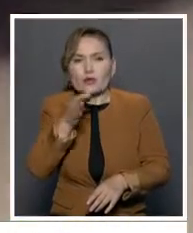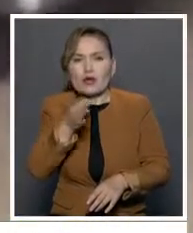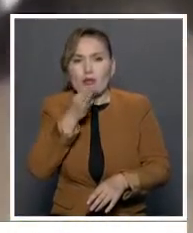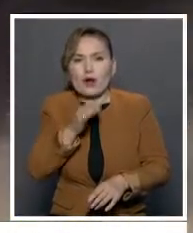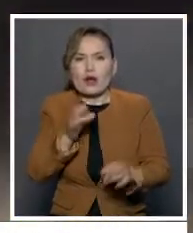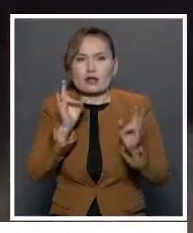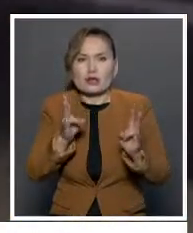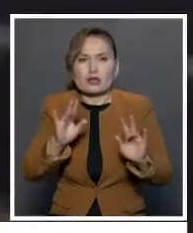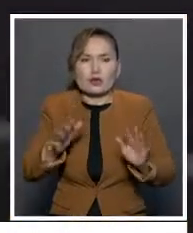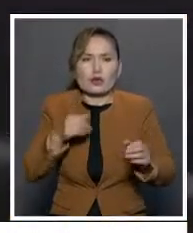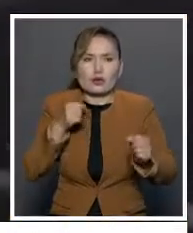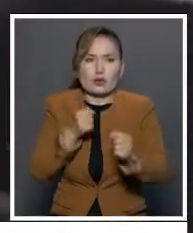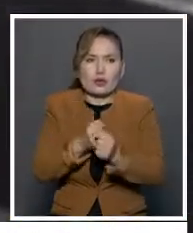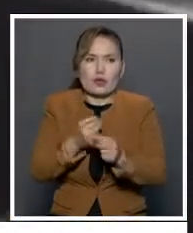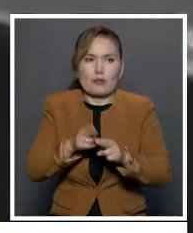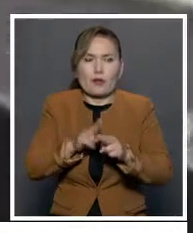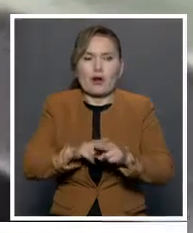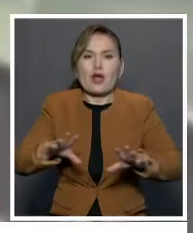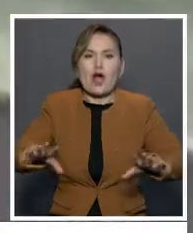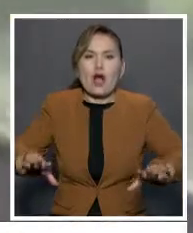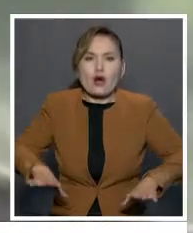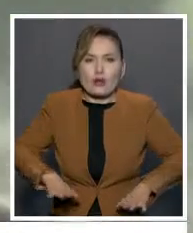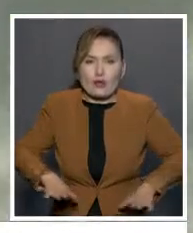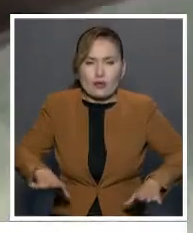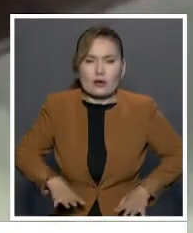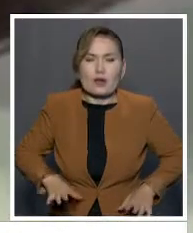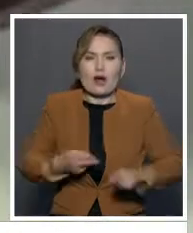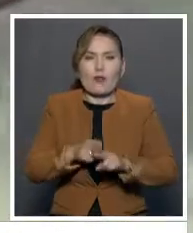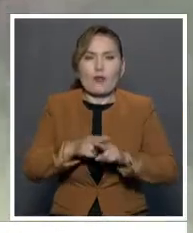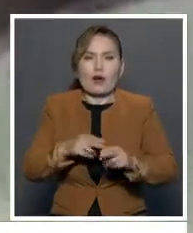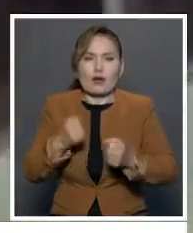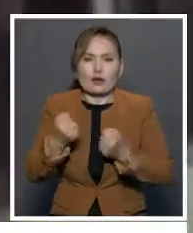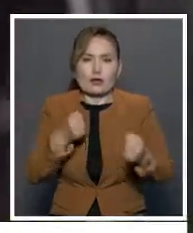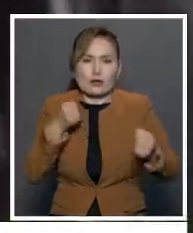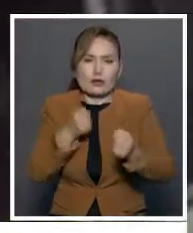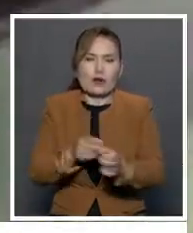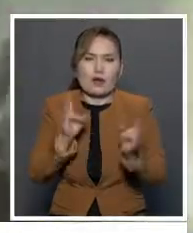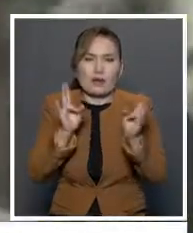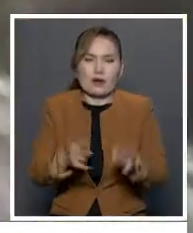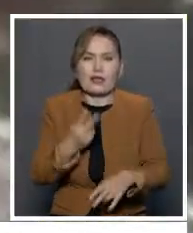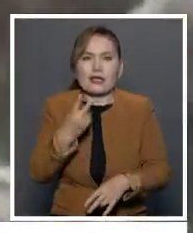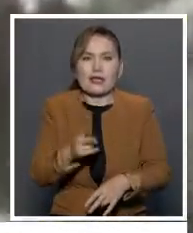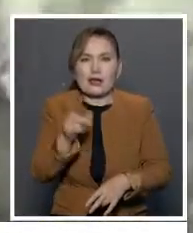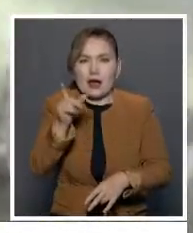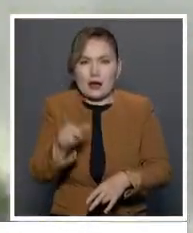бейне жазбада жылқының көлік үстіне шығып кеткені көрінеді. Көлікте болған екі адам дін аман.